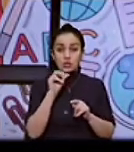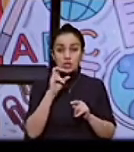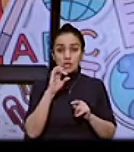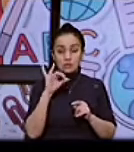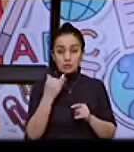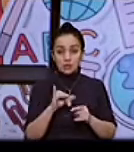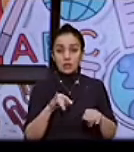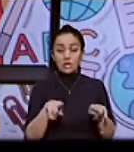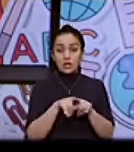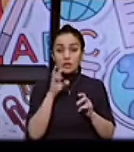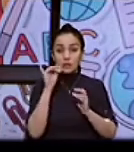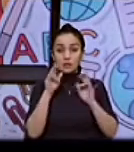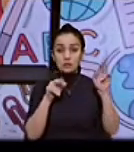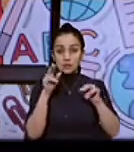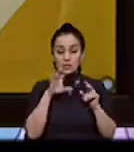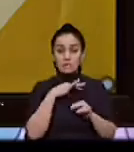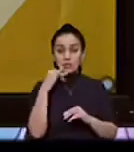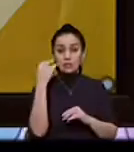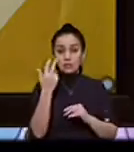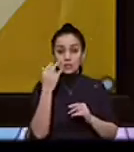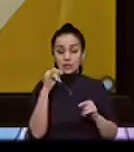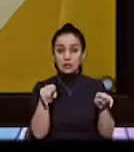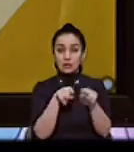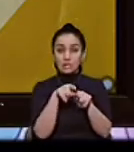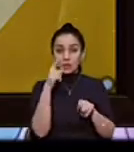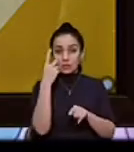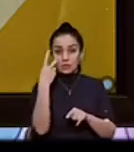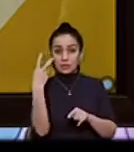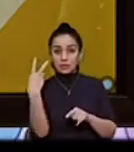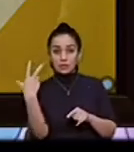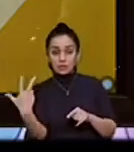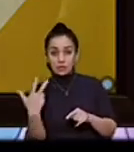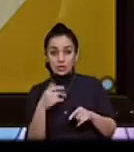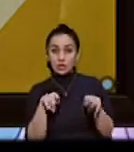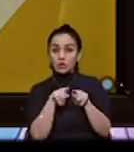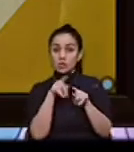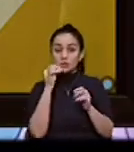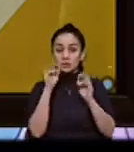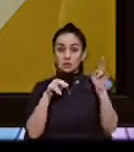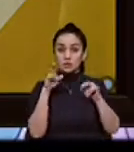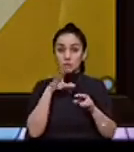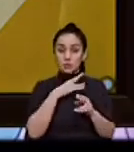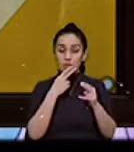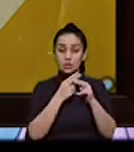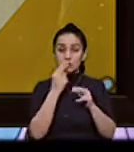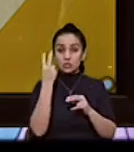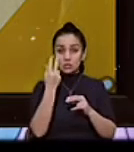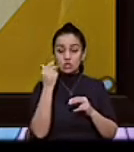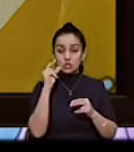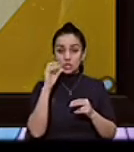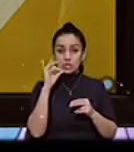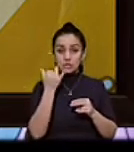равные части. И закрасили 3. 1, 2, 3. Значит, закрасили